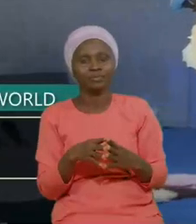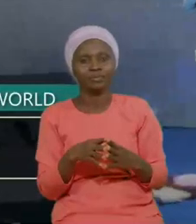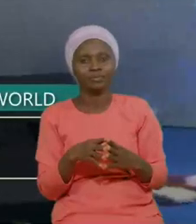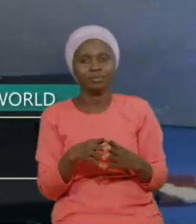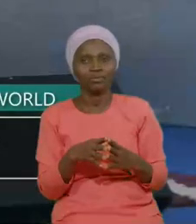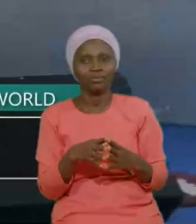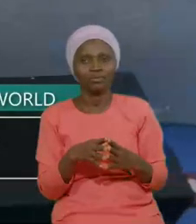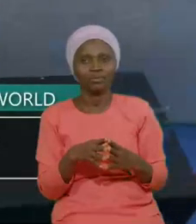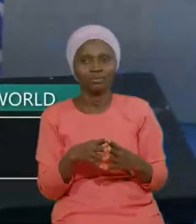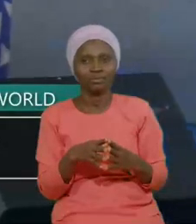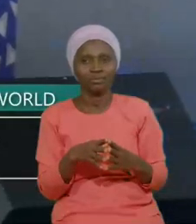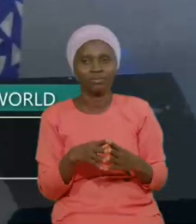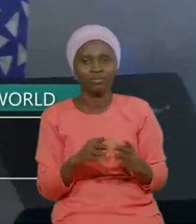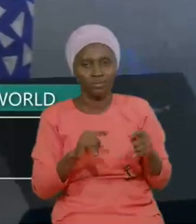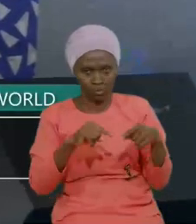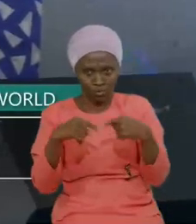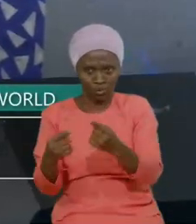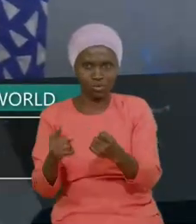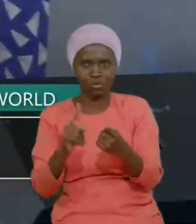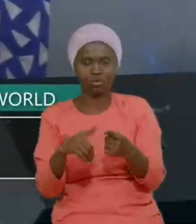Je veux être un docteur qui